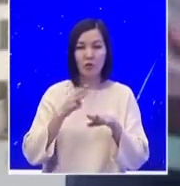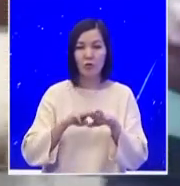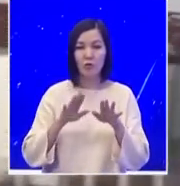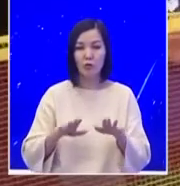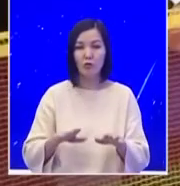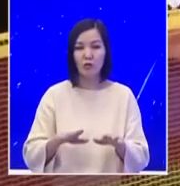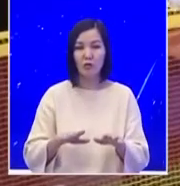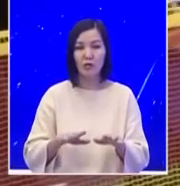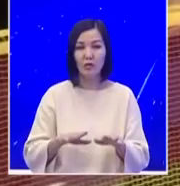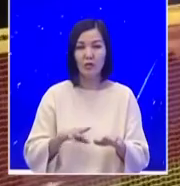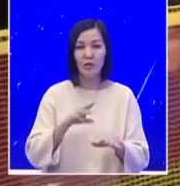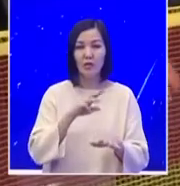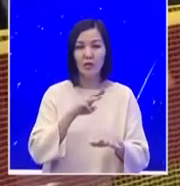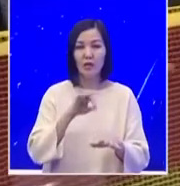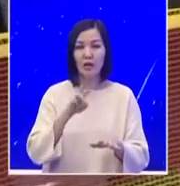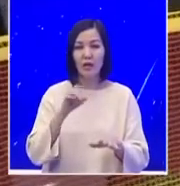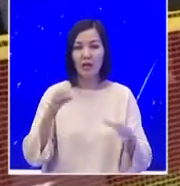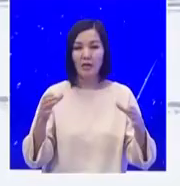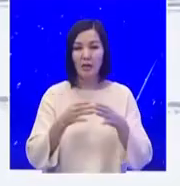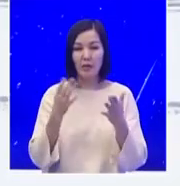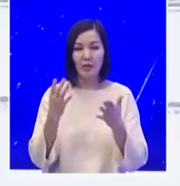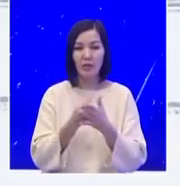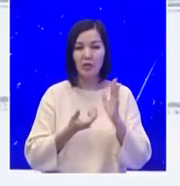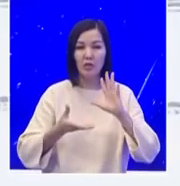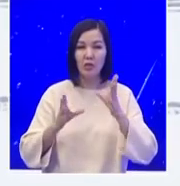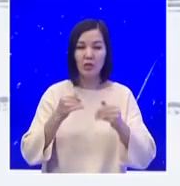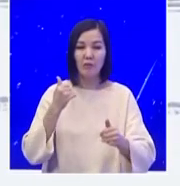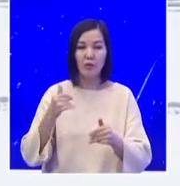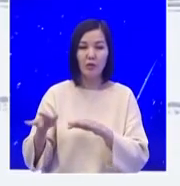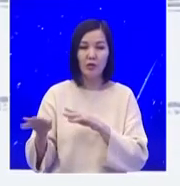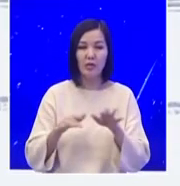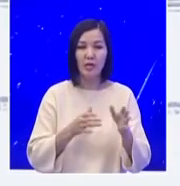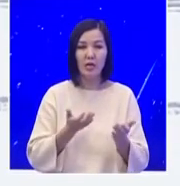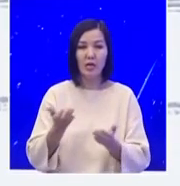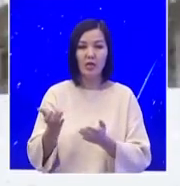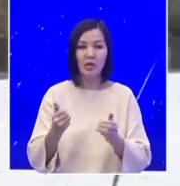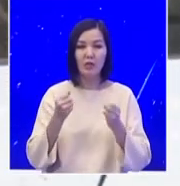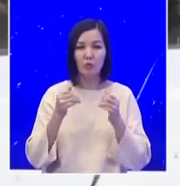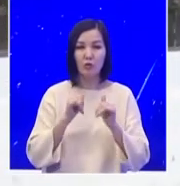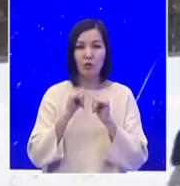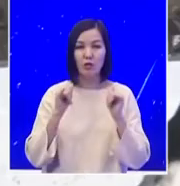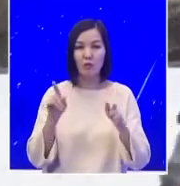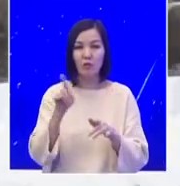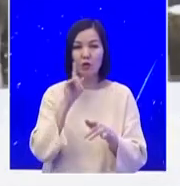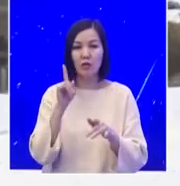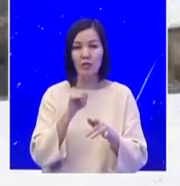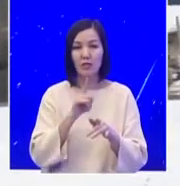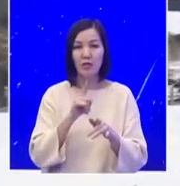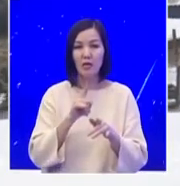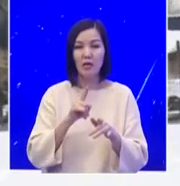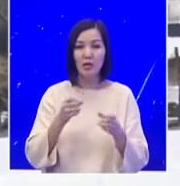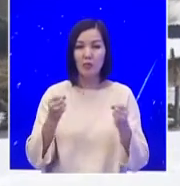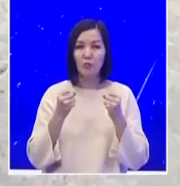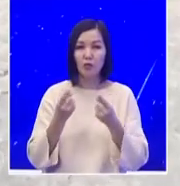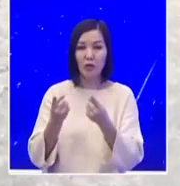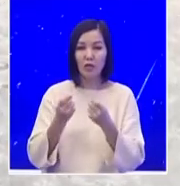келесі жүлдеге талғарлық шаңғышылар жайғасты. Жалпы шара өңірдегі шаңғы спортын дамытуды, жас буынды аталмыш өнерге